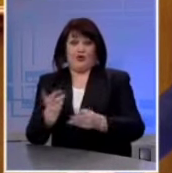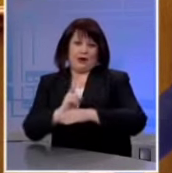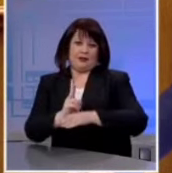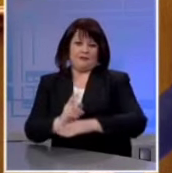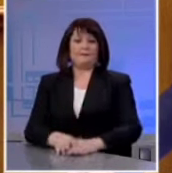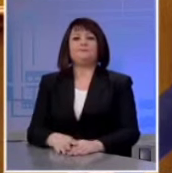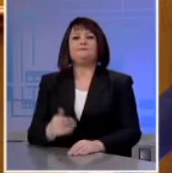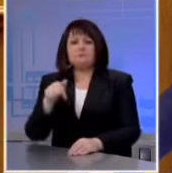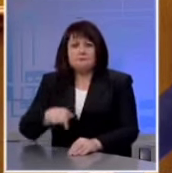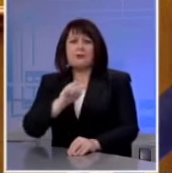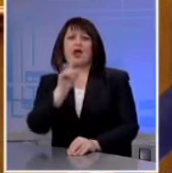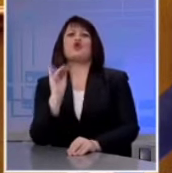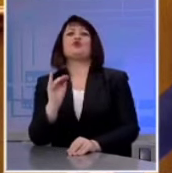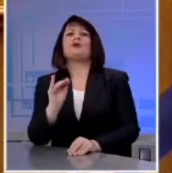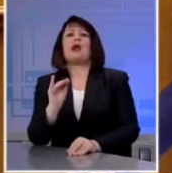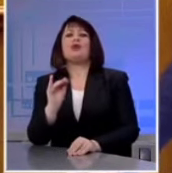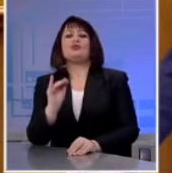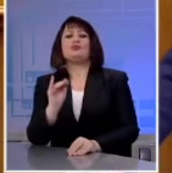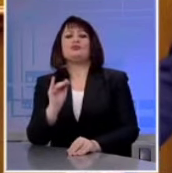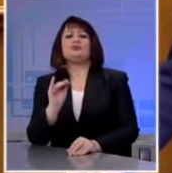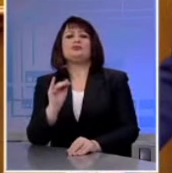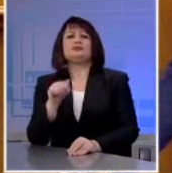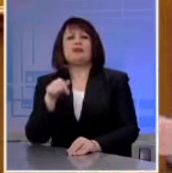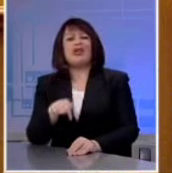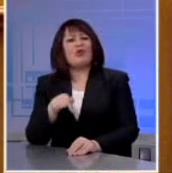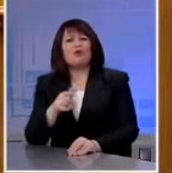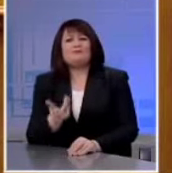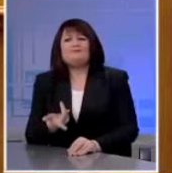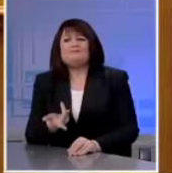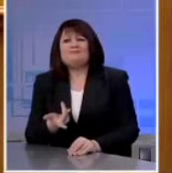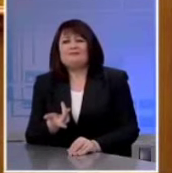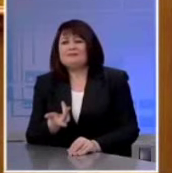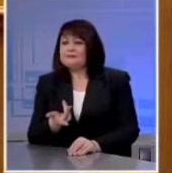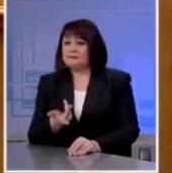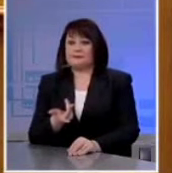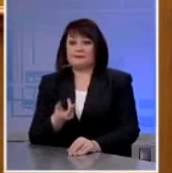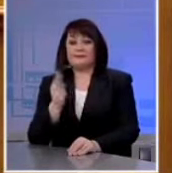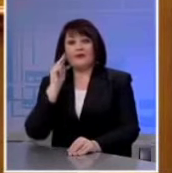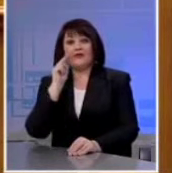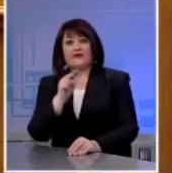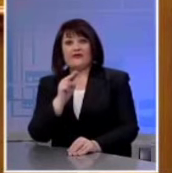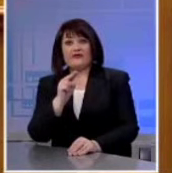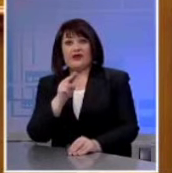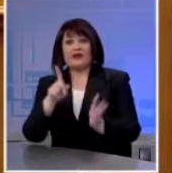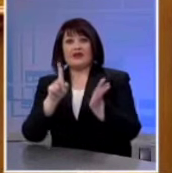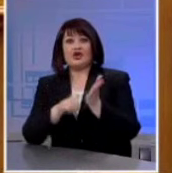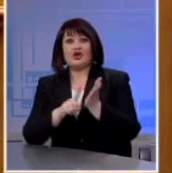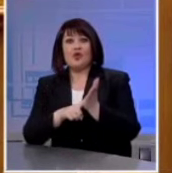Και ρωτώ, δεν υπάρχει εδώ μια προφανέστατη νομική και δικονομική